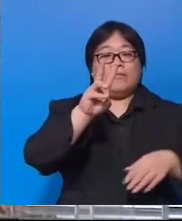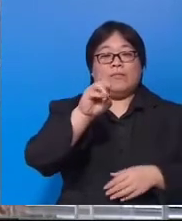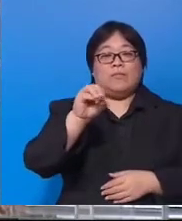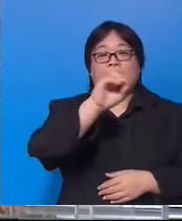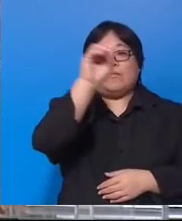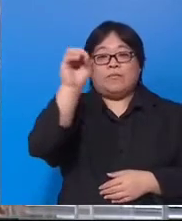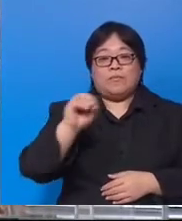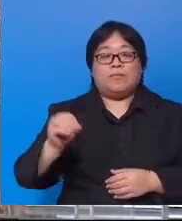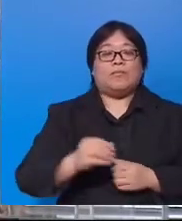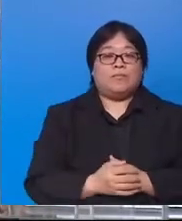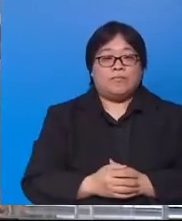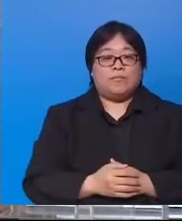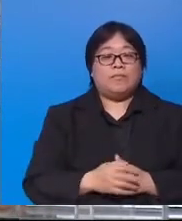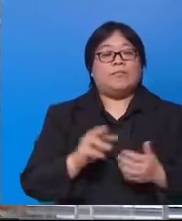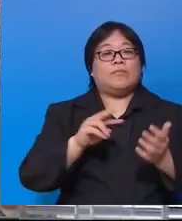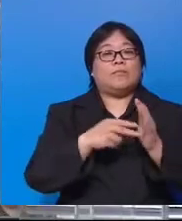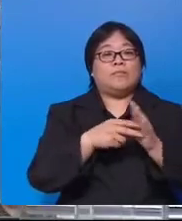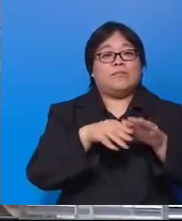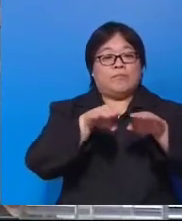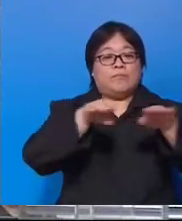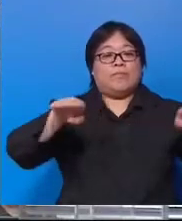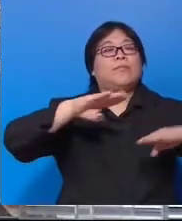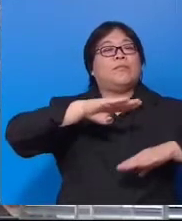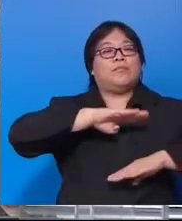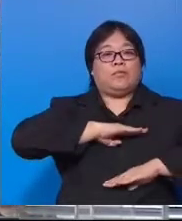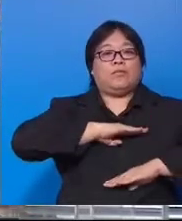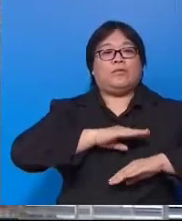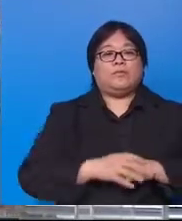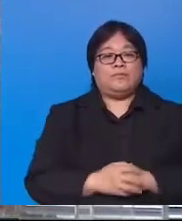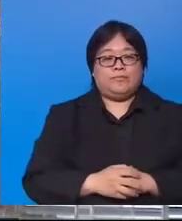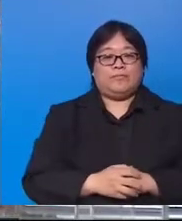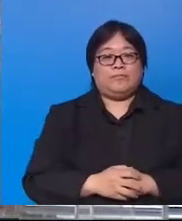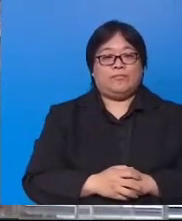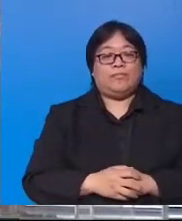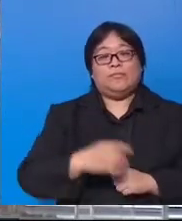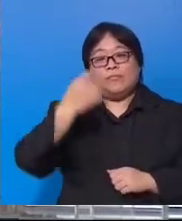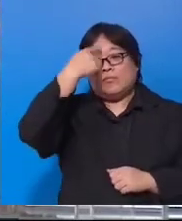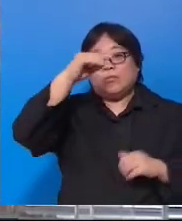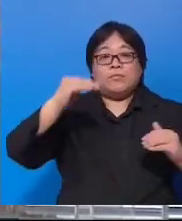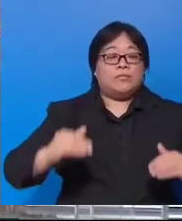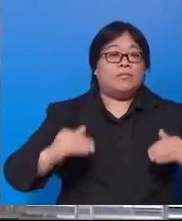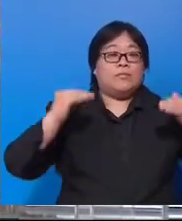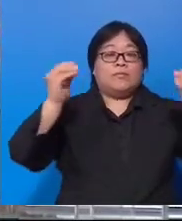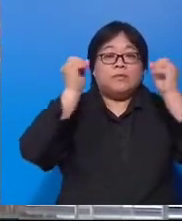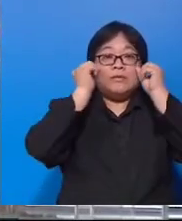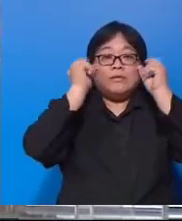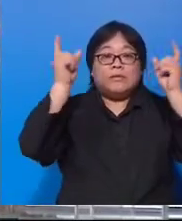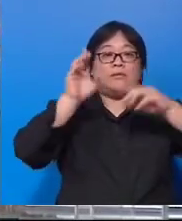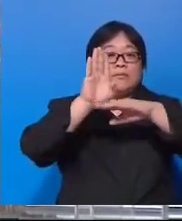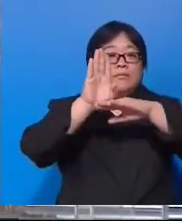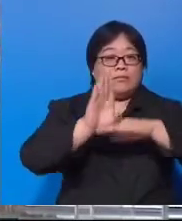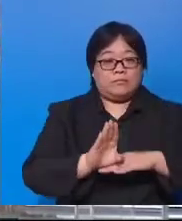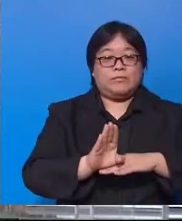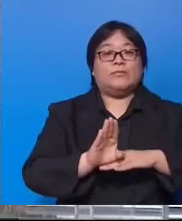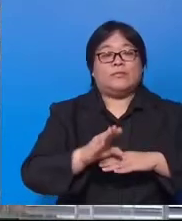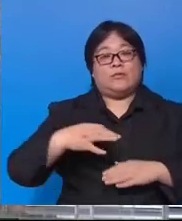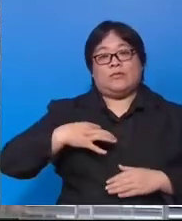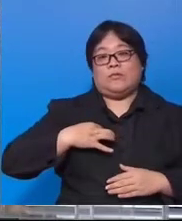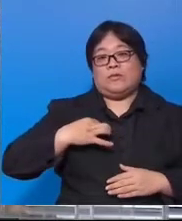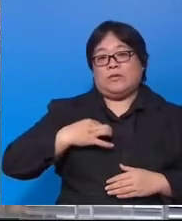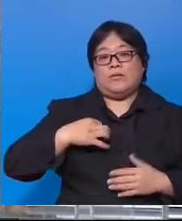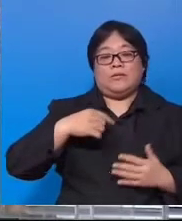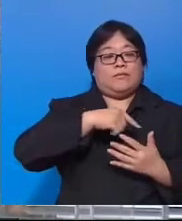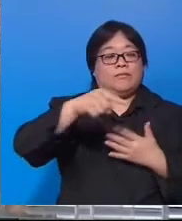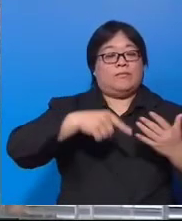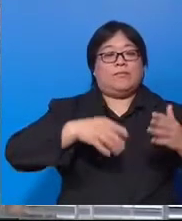60%, iaitu dalam kategori memuaskan. Suman itu bagi meningkatkan kesedaran berkaitan budaya